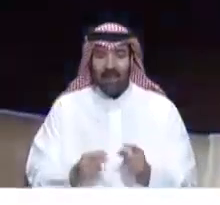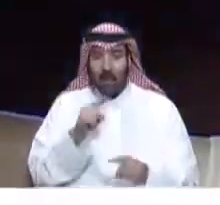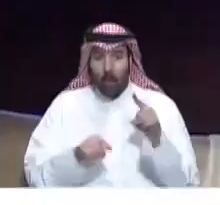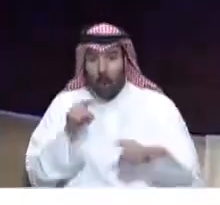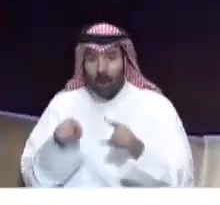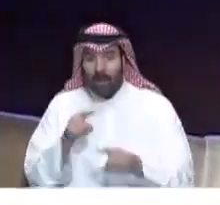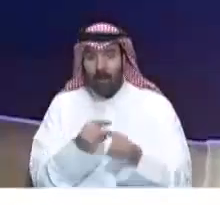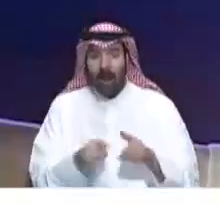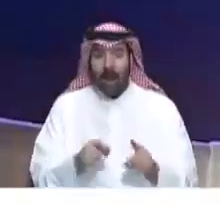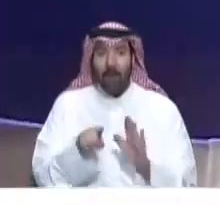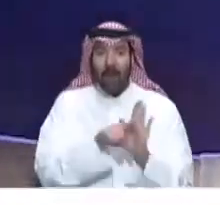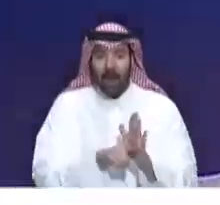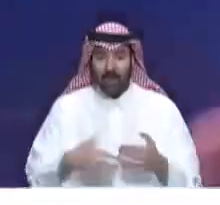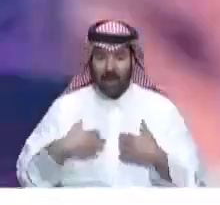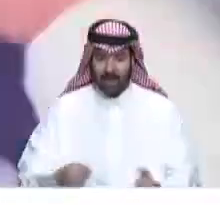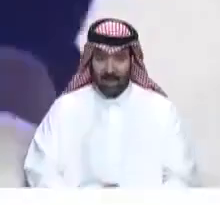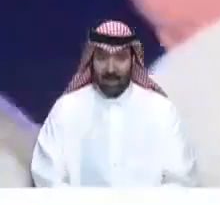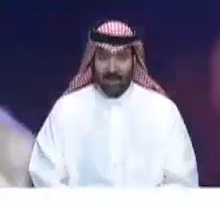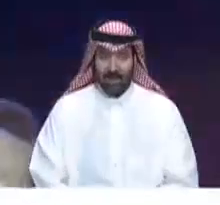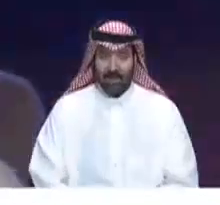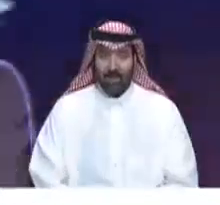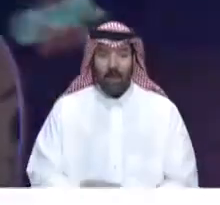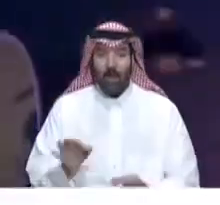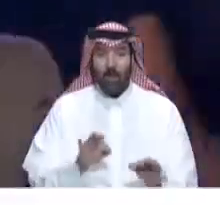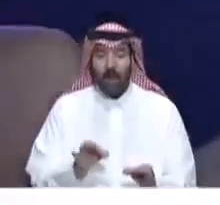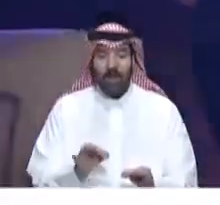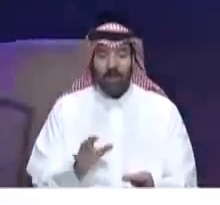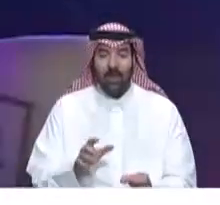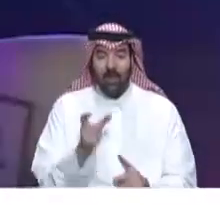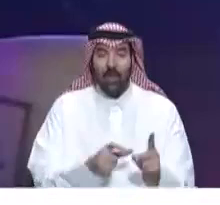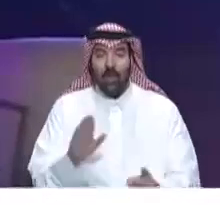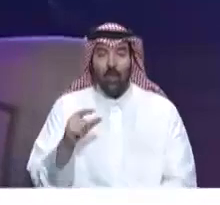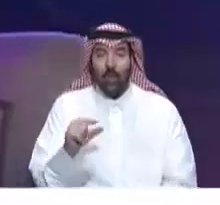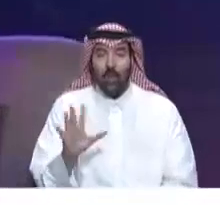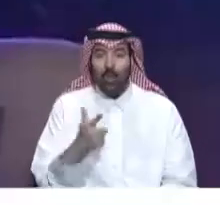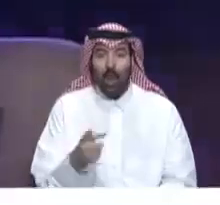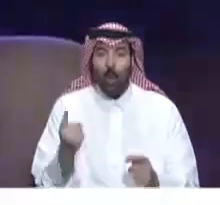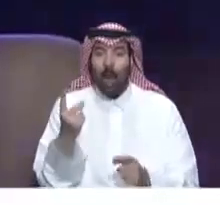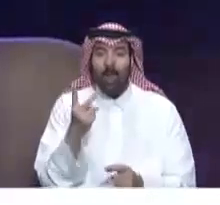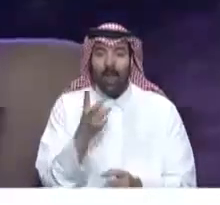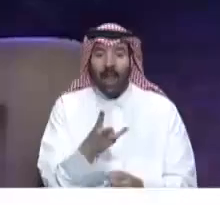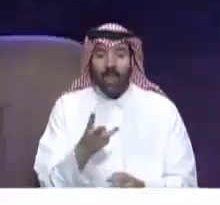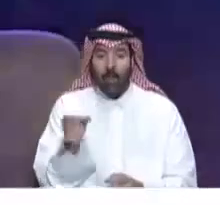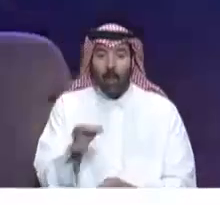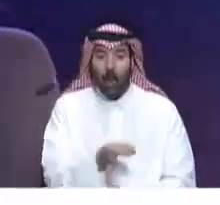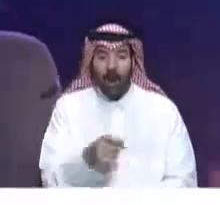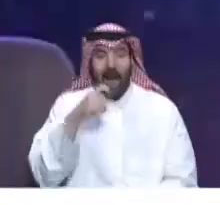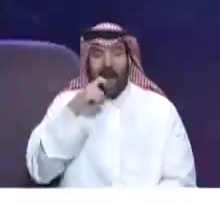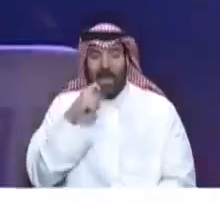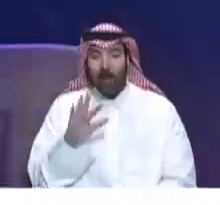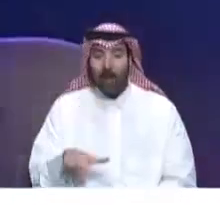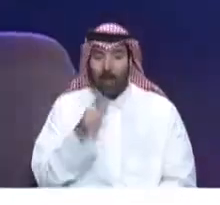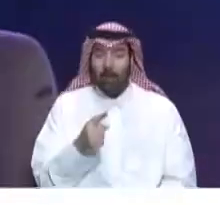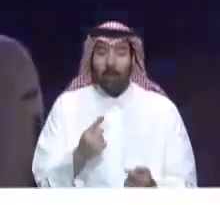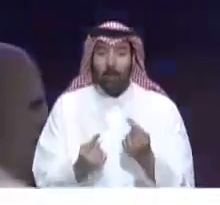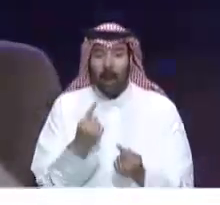في برنامج جودة يعني الحياة. نعم عبد العزيز. طيب مهندس سعود، نتحدث يعني هناك يعني 3 مواقع في منطقة حائل وهيئت ويقام